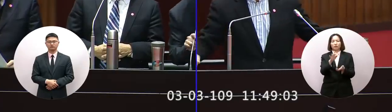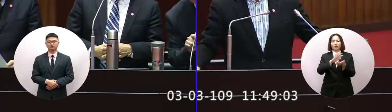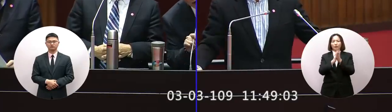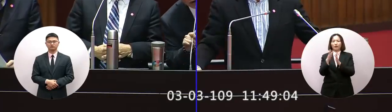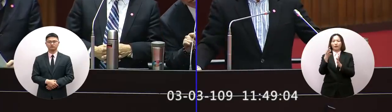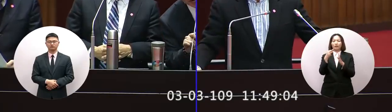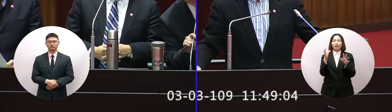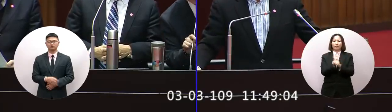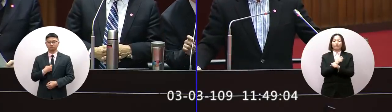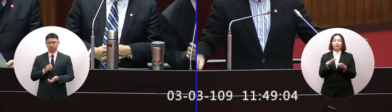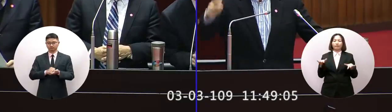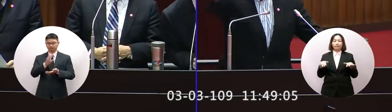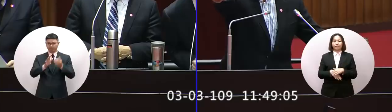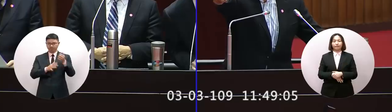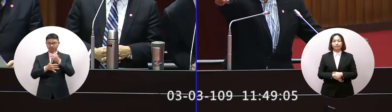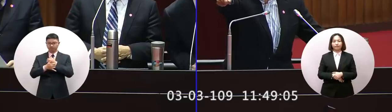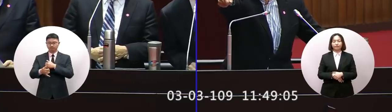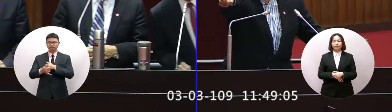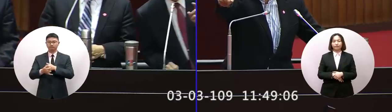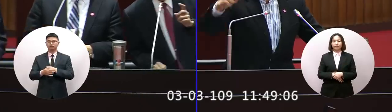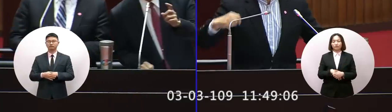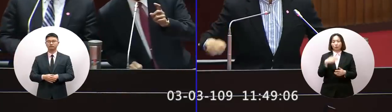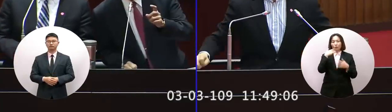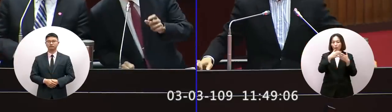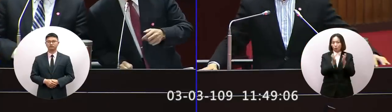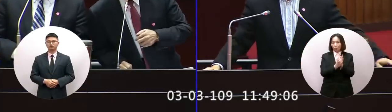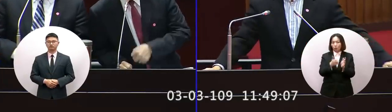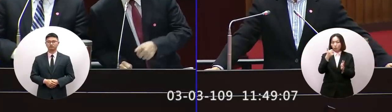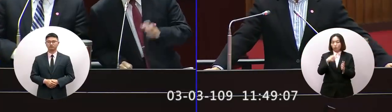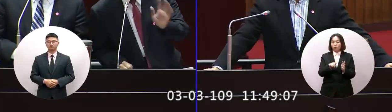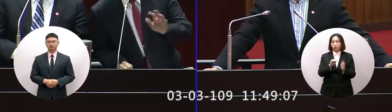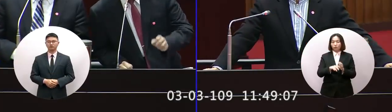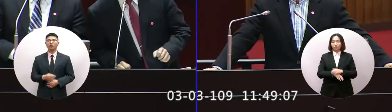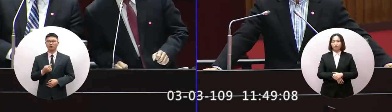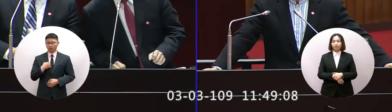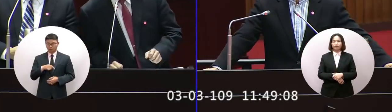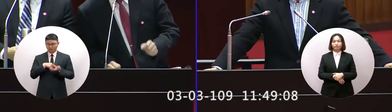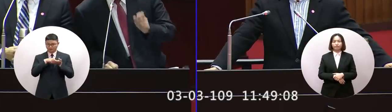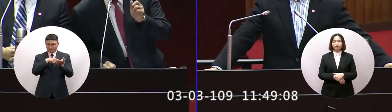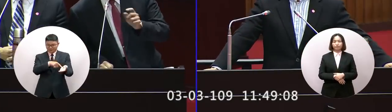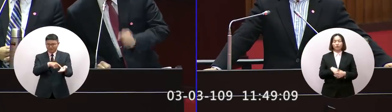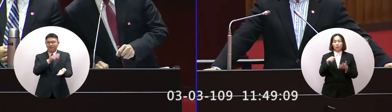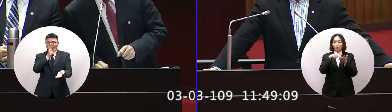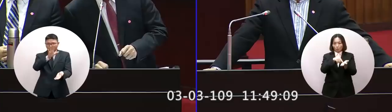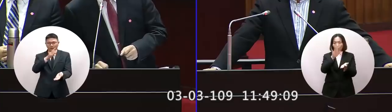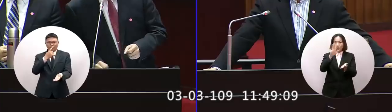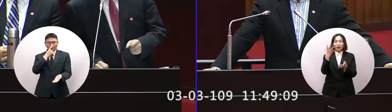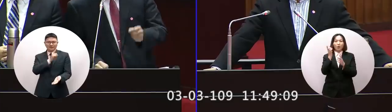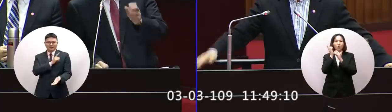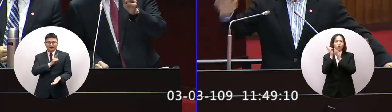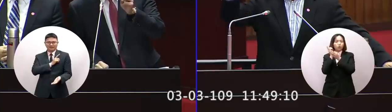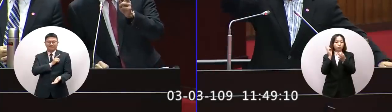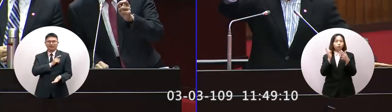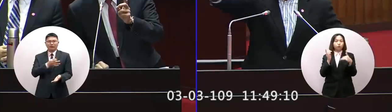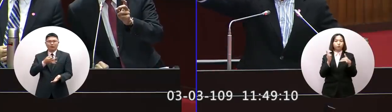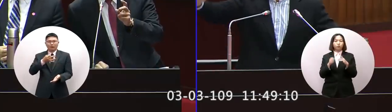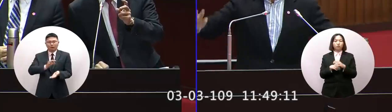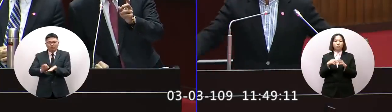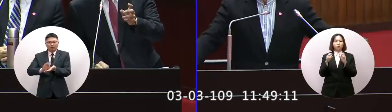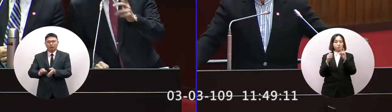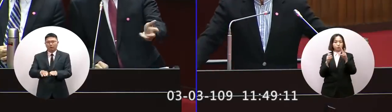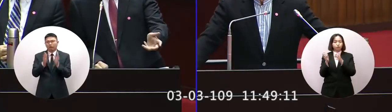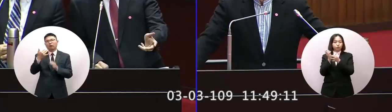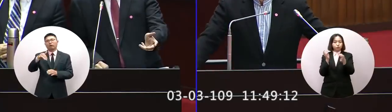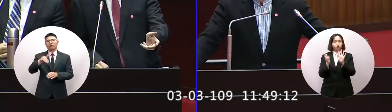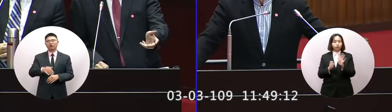之後那我跟委員報告啊部長也沒有用我是有穿啊我沒有用所以你200塊又沒有